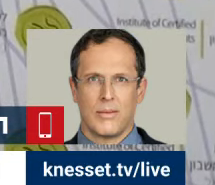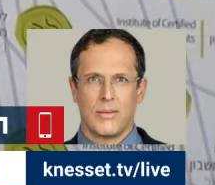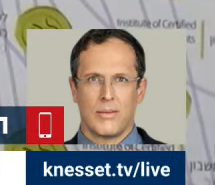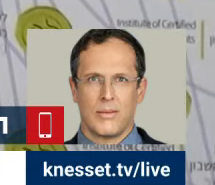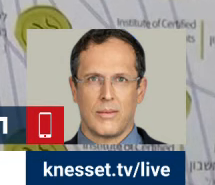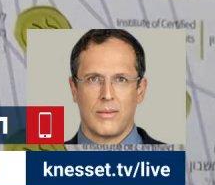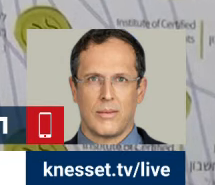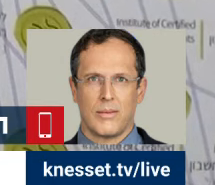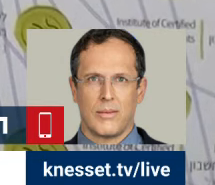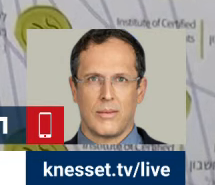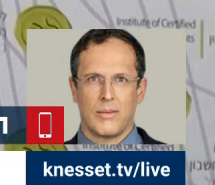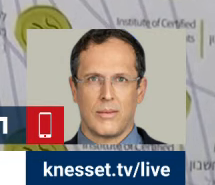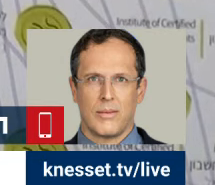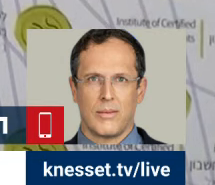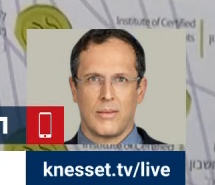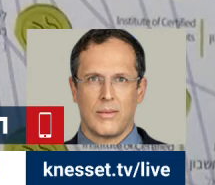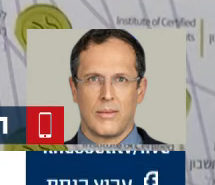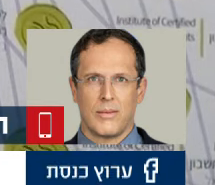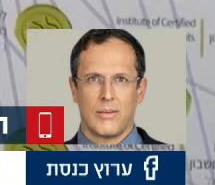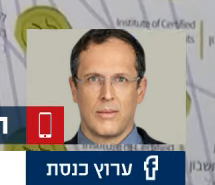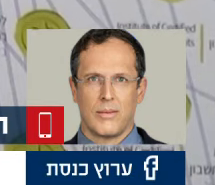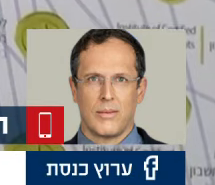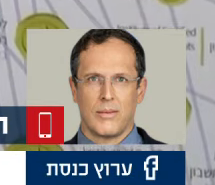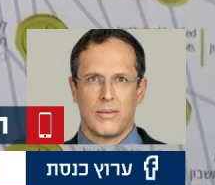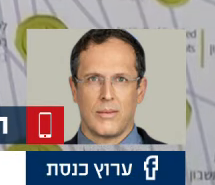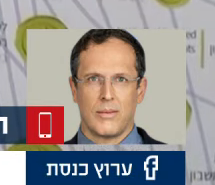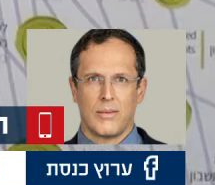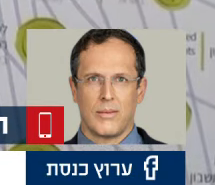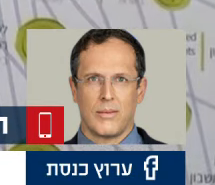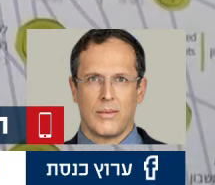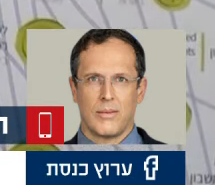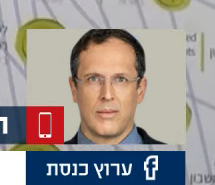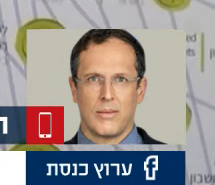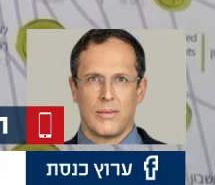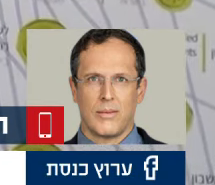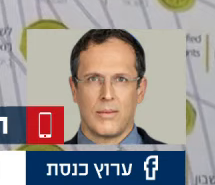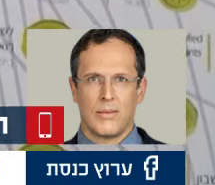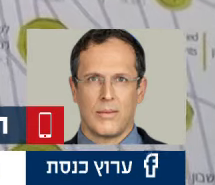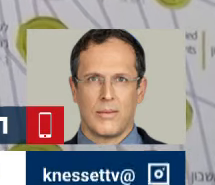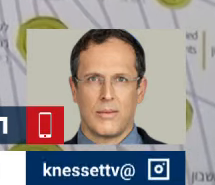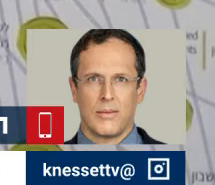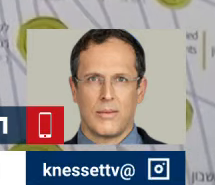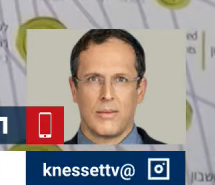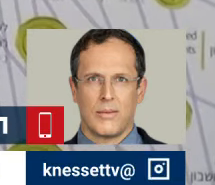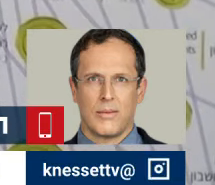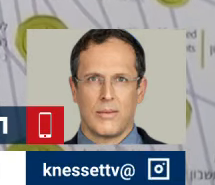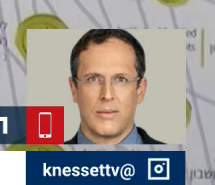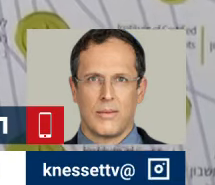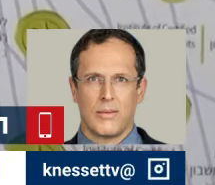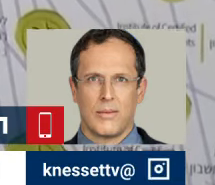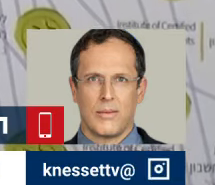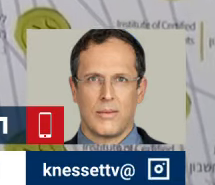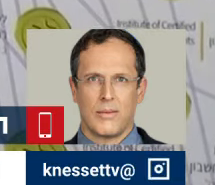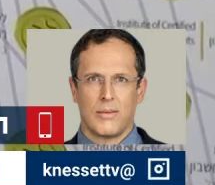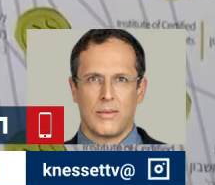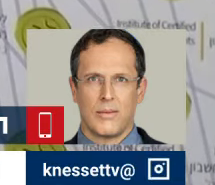פוחדת להגיד לציבור, עברנו לשלב שלוש, אז אולי צריך להתפטר ולומר, אני סומך על הצבא, אני סומך על ראש הממשלה. שר גלנט אמר את זה, חבר